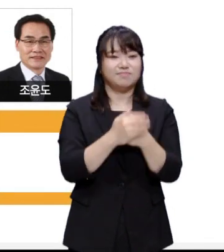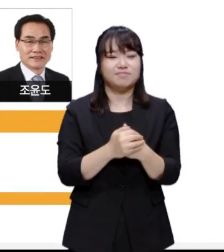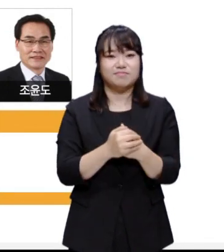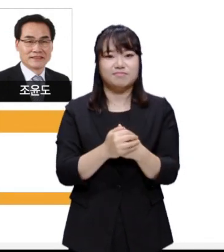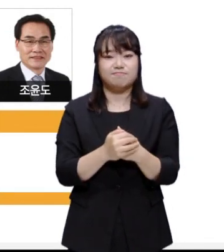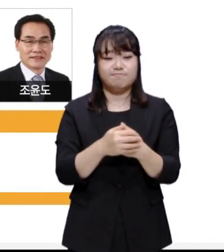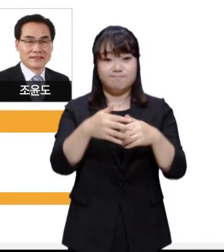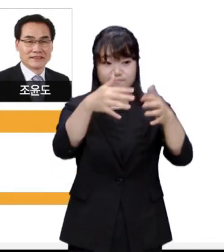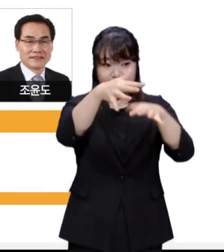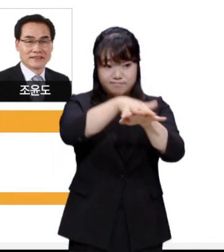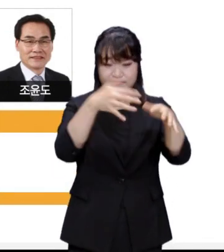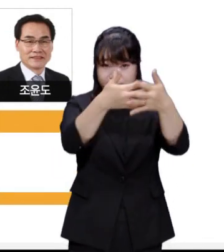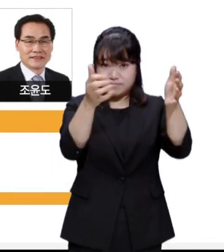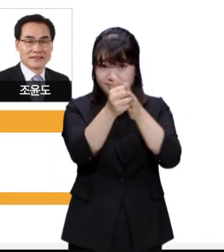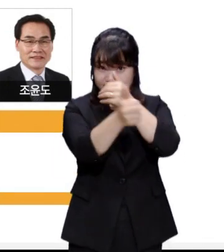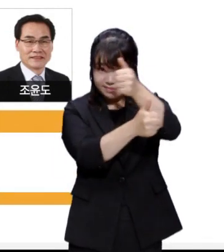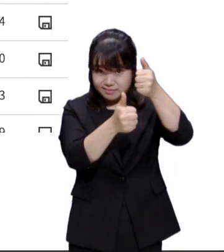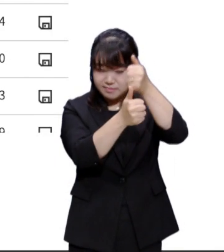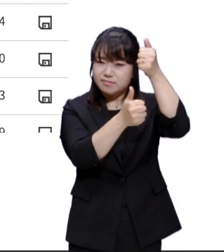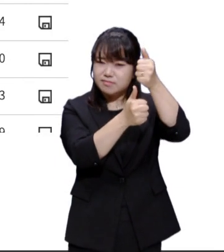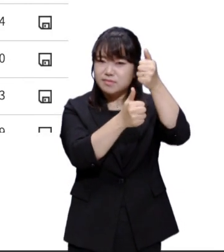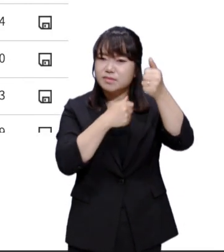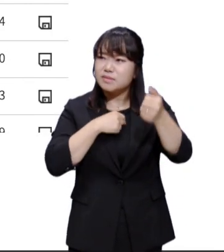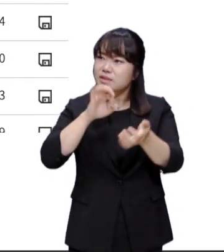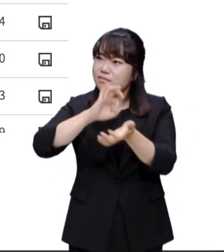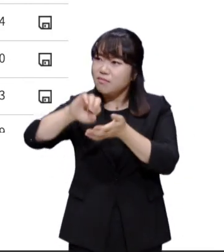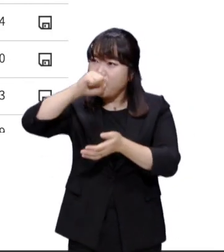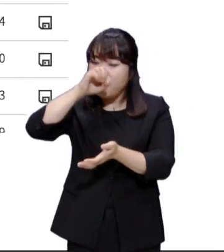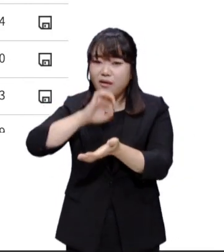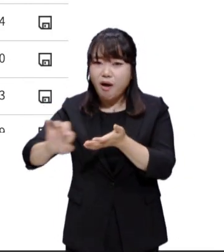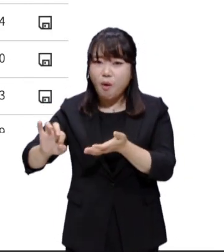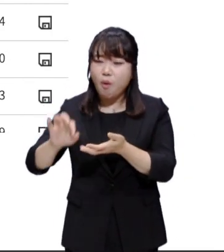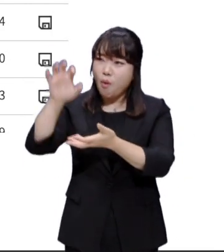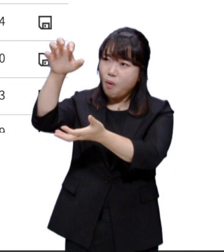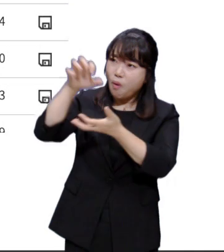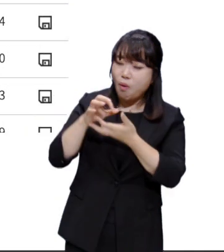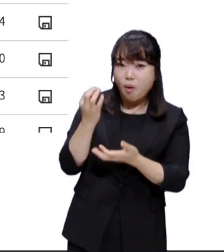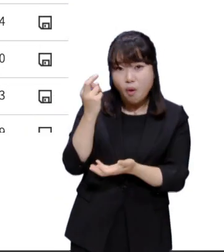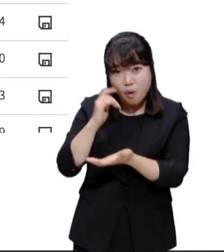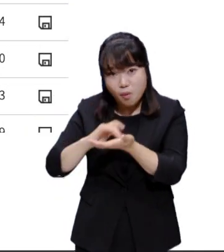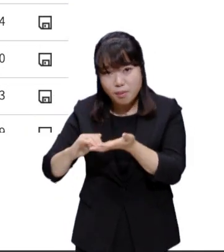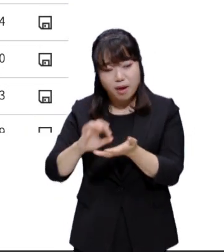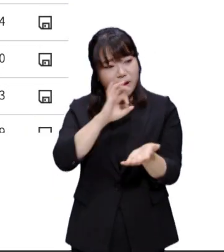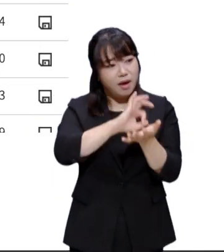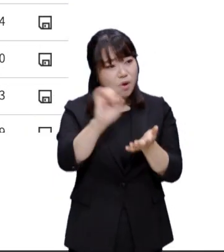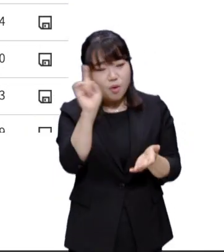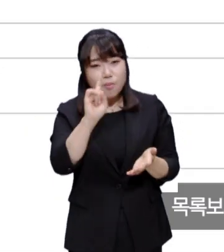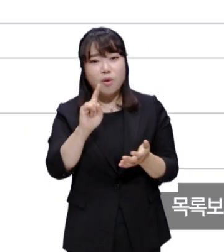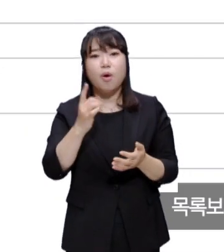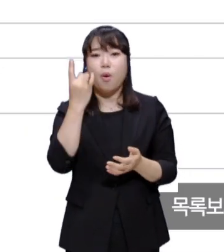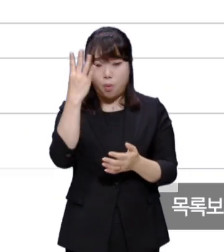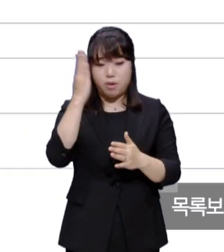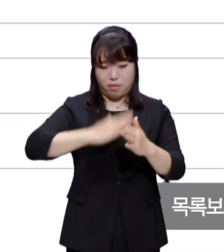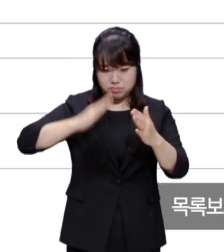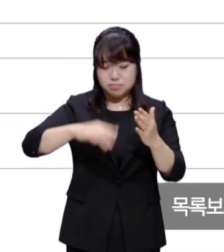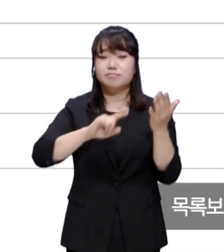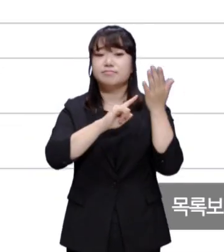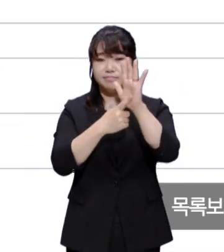의장단 업무 추진비는 어디서, 어떻게, 또 얼마나, 무슨 이유로 썼는지 공개하는